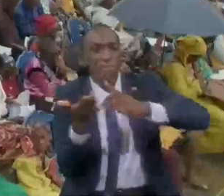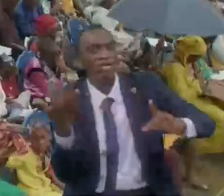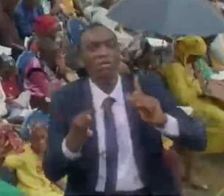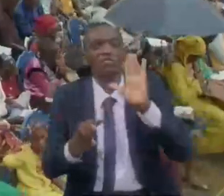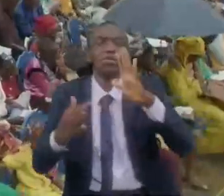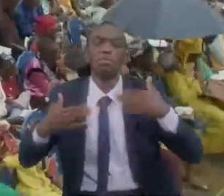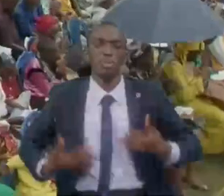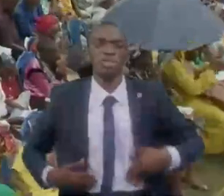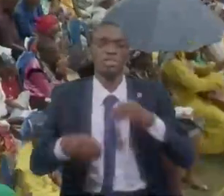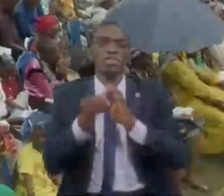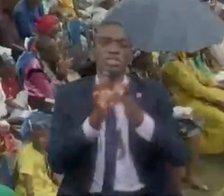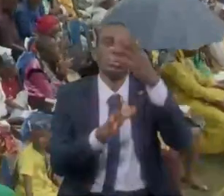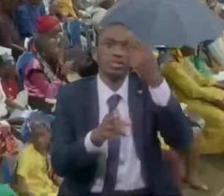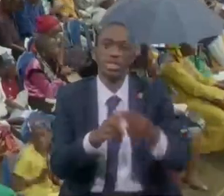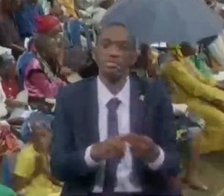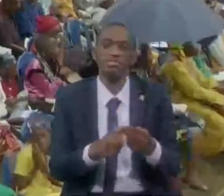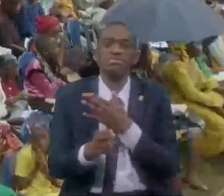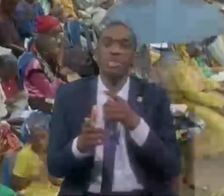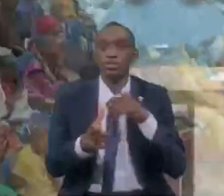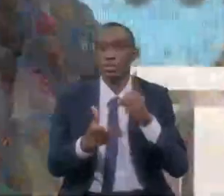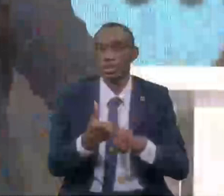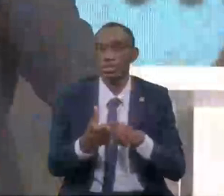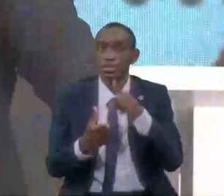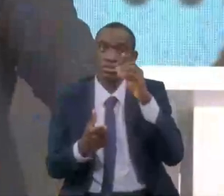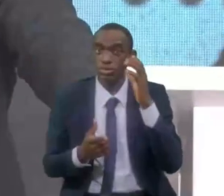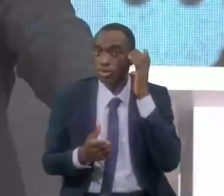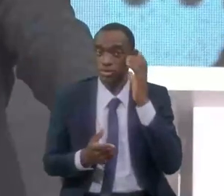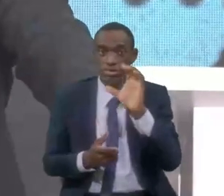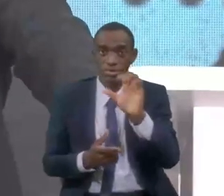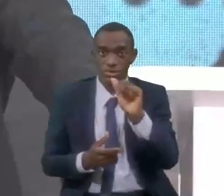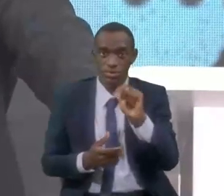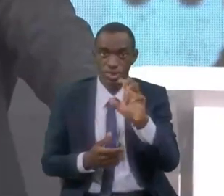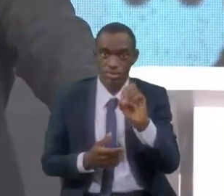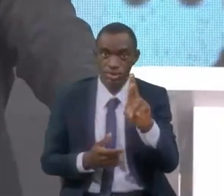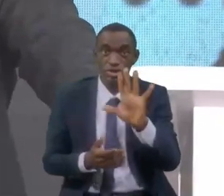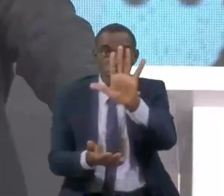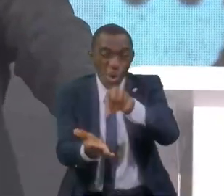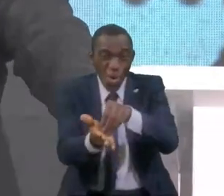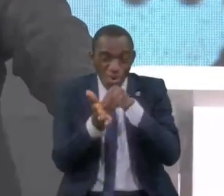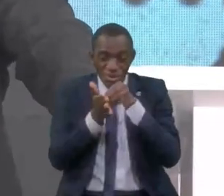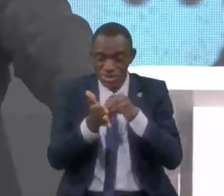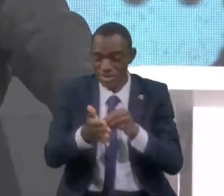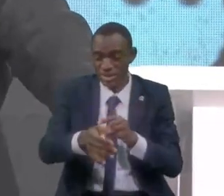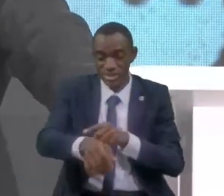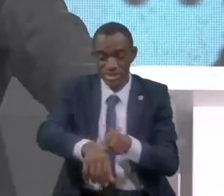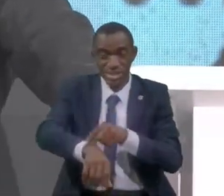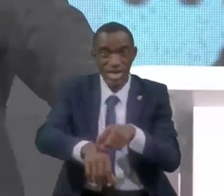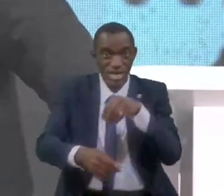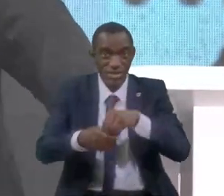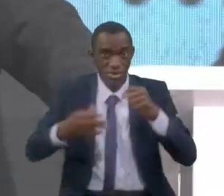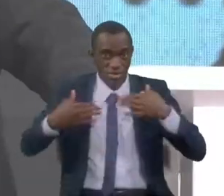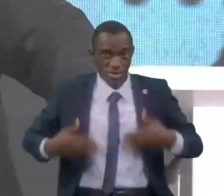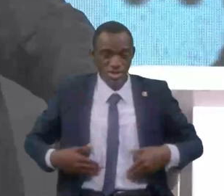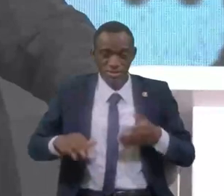Jésus. Il dit, ah, cancer, oh, tes cellules dans le corps,